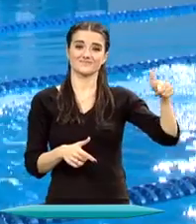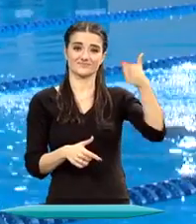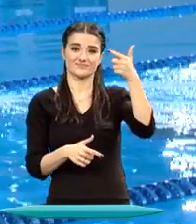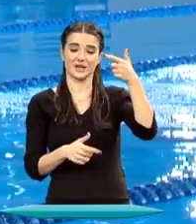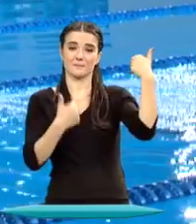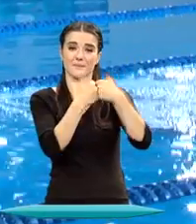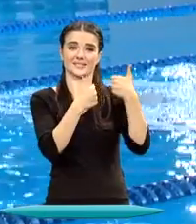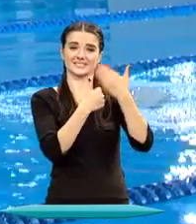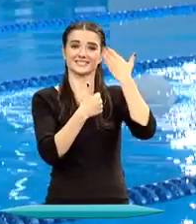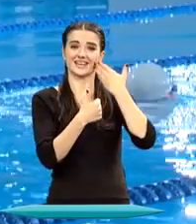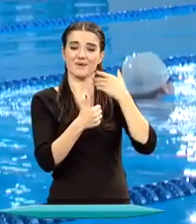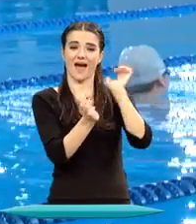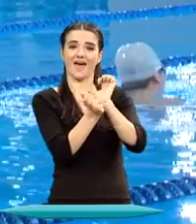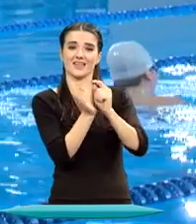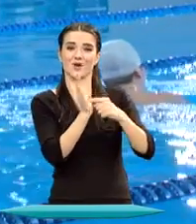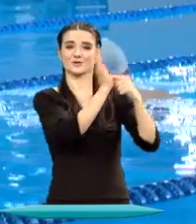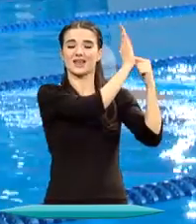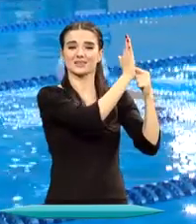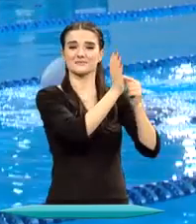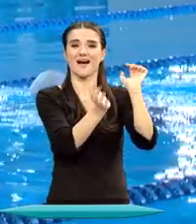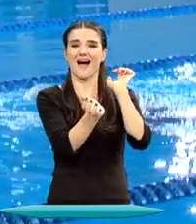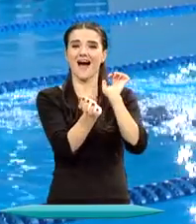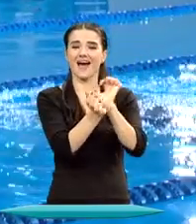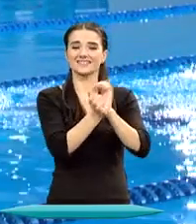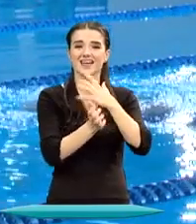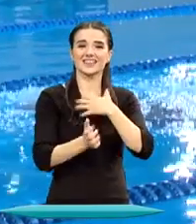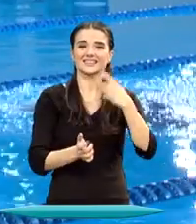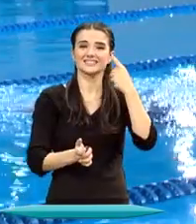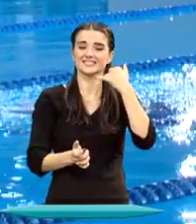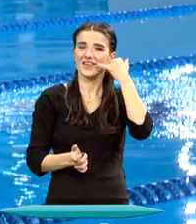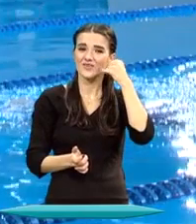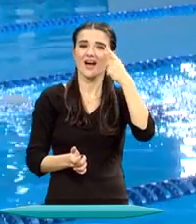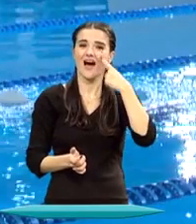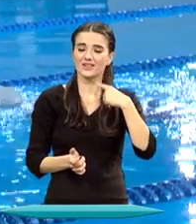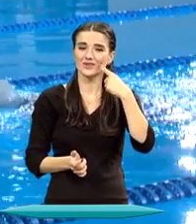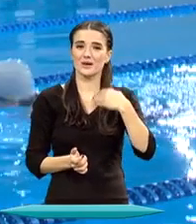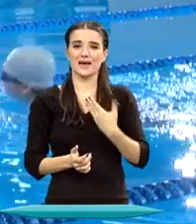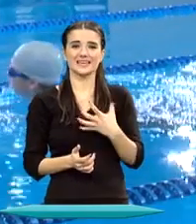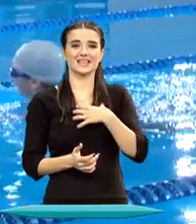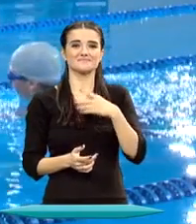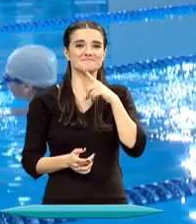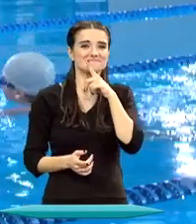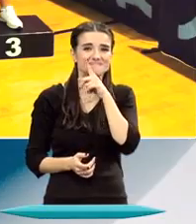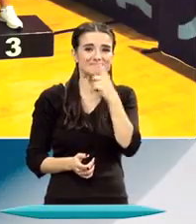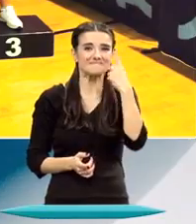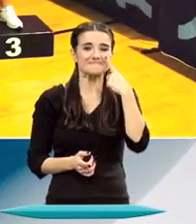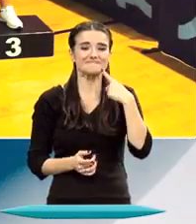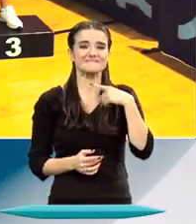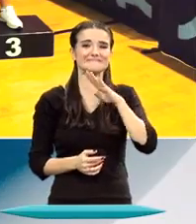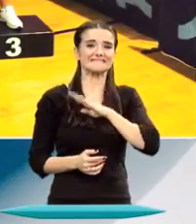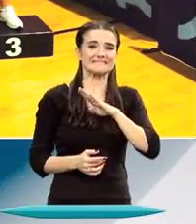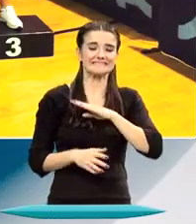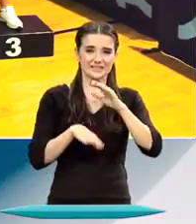Görüntülü maçlarını izlettim. Onlarla birlikte, yani annesi telefonda ağlıyor. Ben bu taraftan kendimi zor tutuyorum. Yani